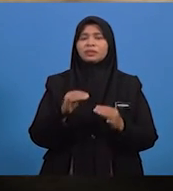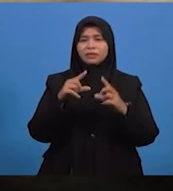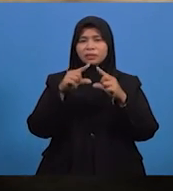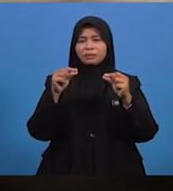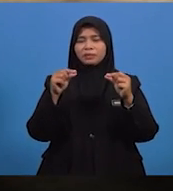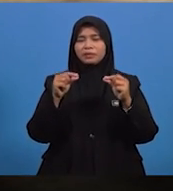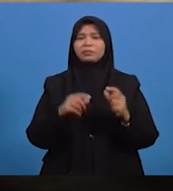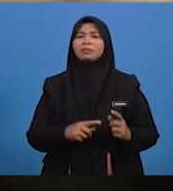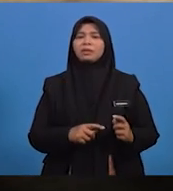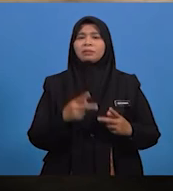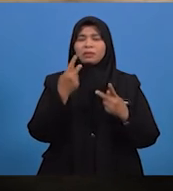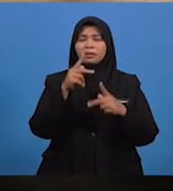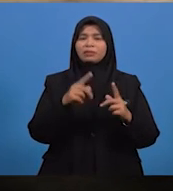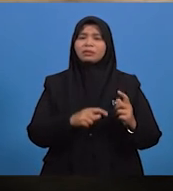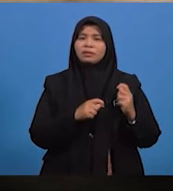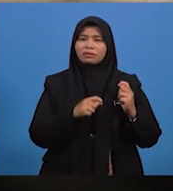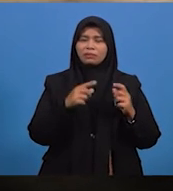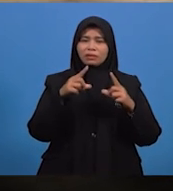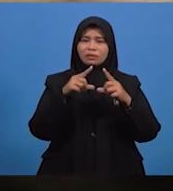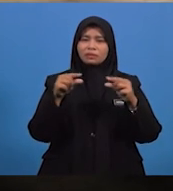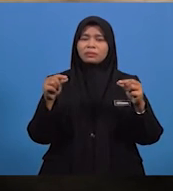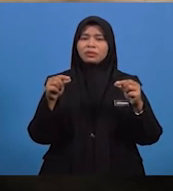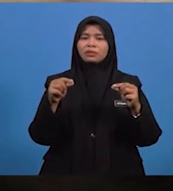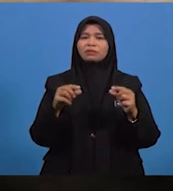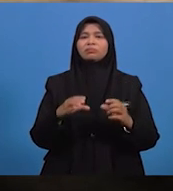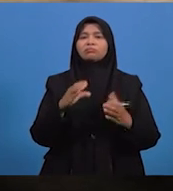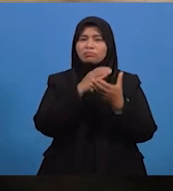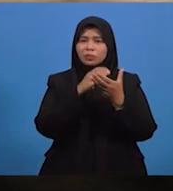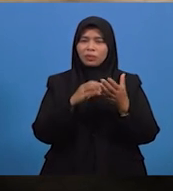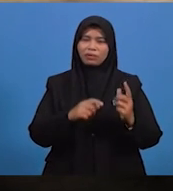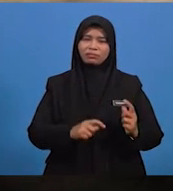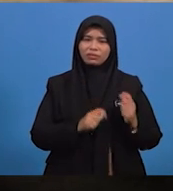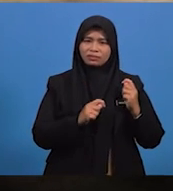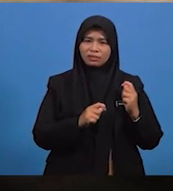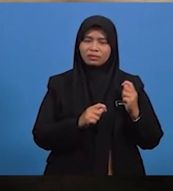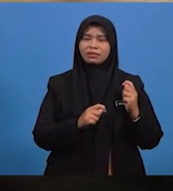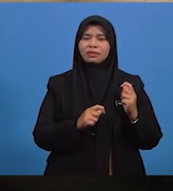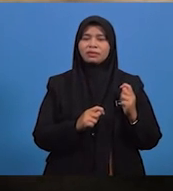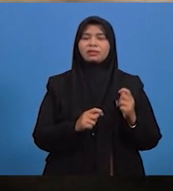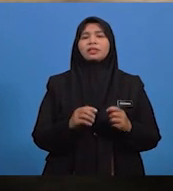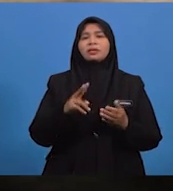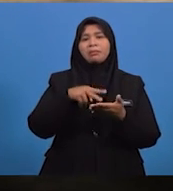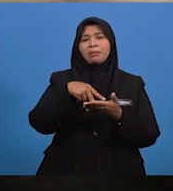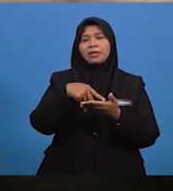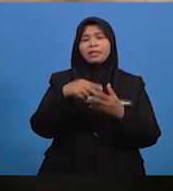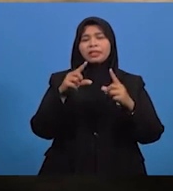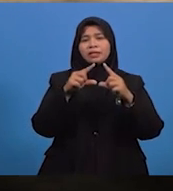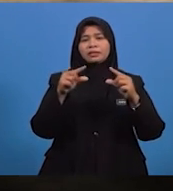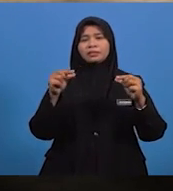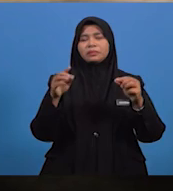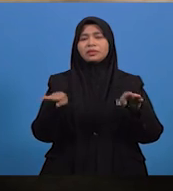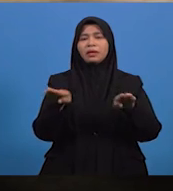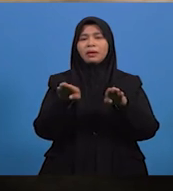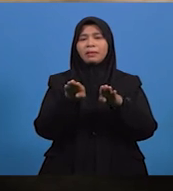Pemerintahan tentera Jepun di negara kita adalah bercorak ketenteraan. Kebangkitan Jepun